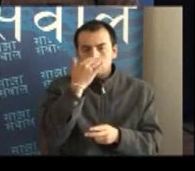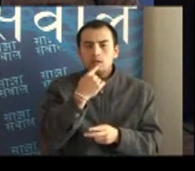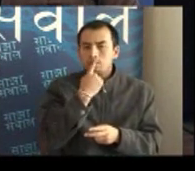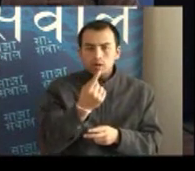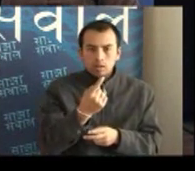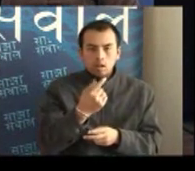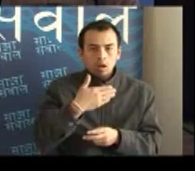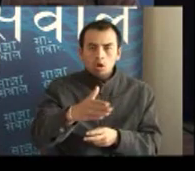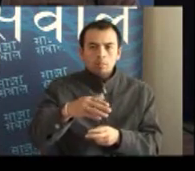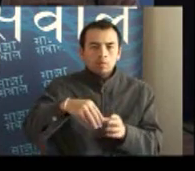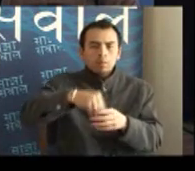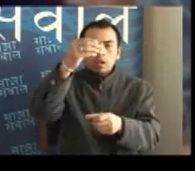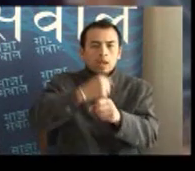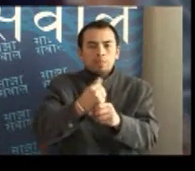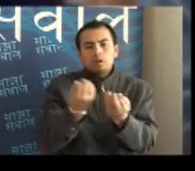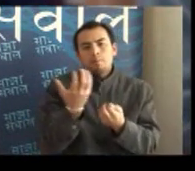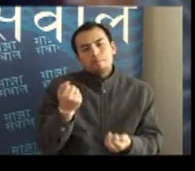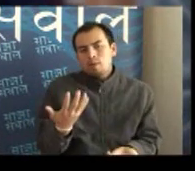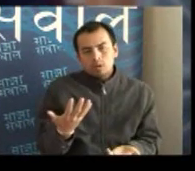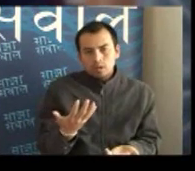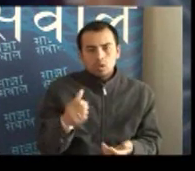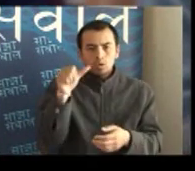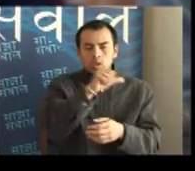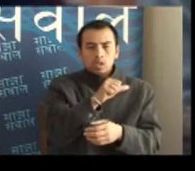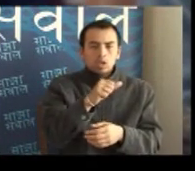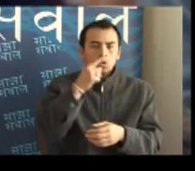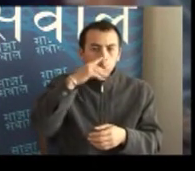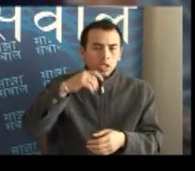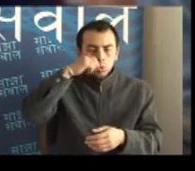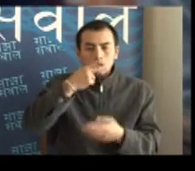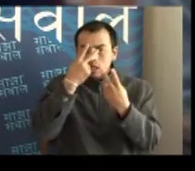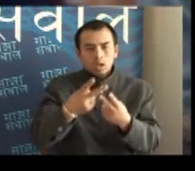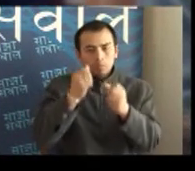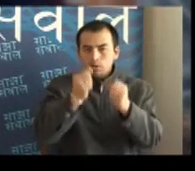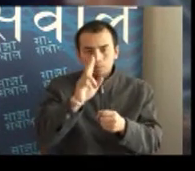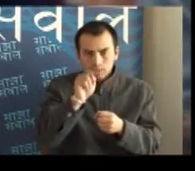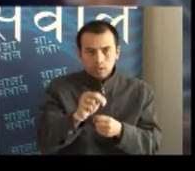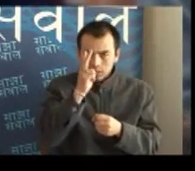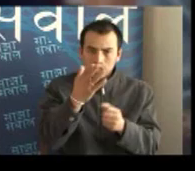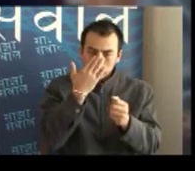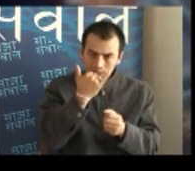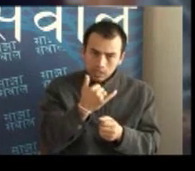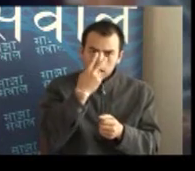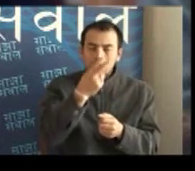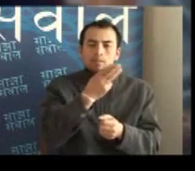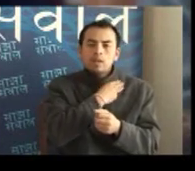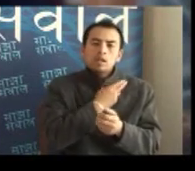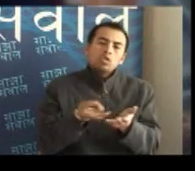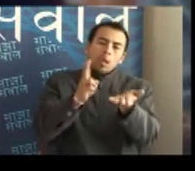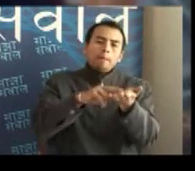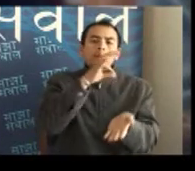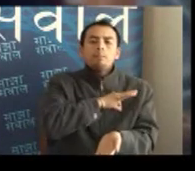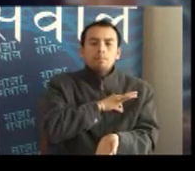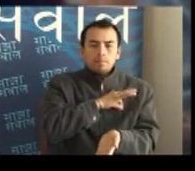किनकि उसले त अब गएर बाहिर काम गर्न पाएन नि, उसले त्यो छोराछोरी हेरे बापतको हेर्ने मान्छेले शुद्ध